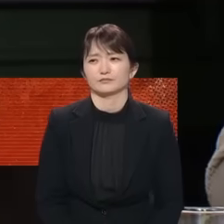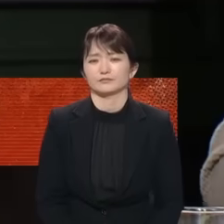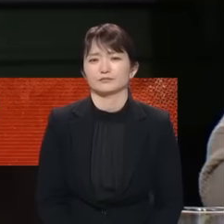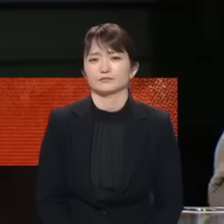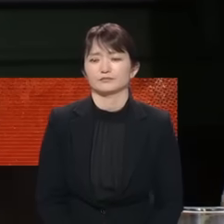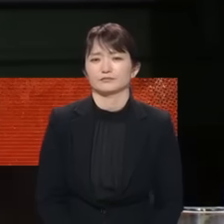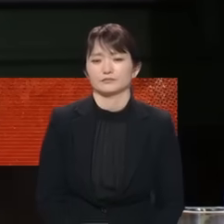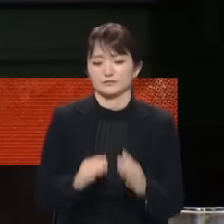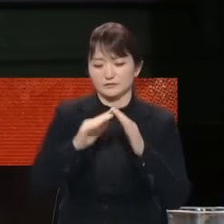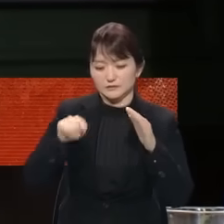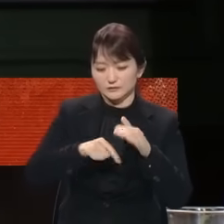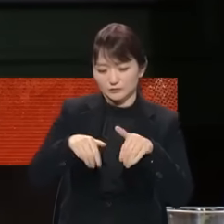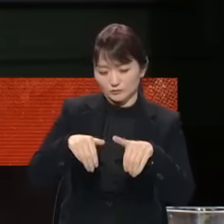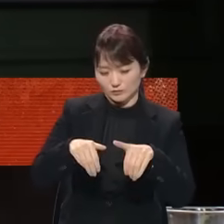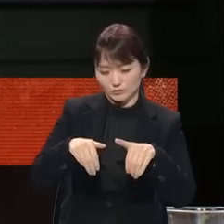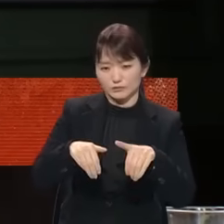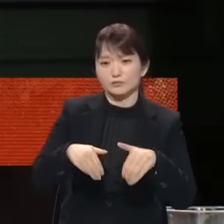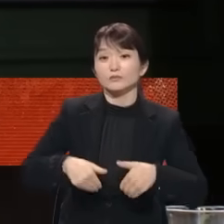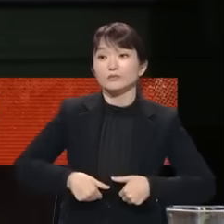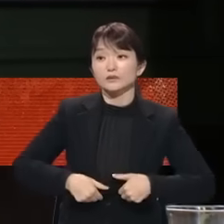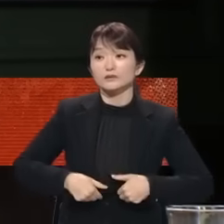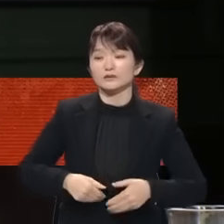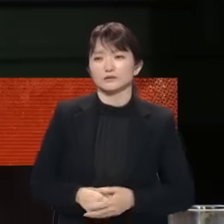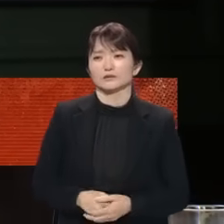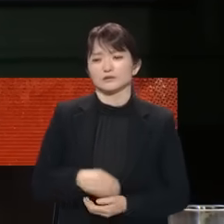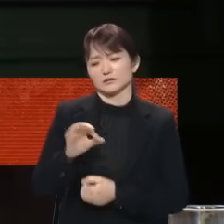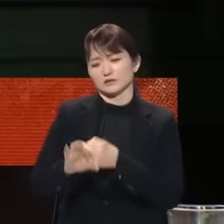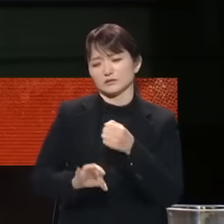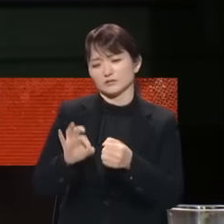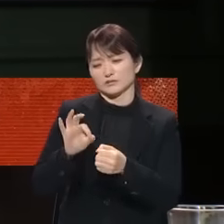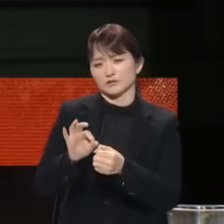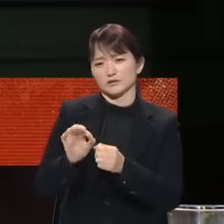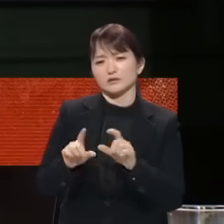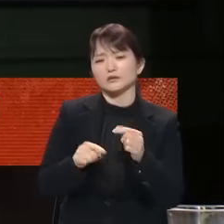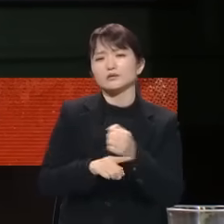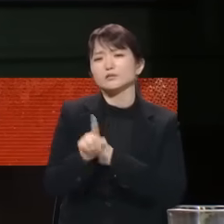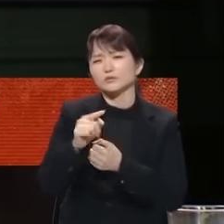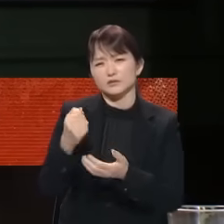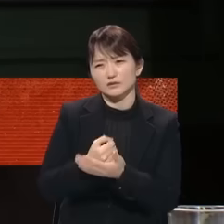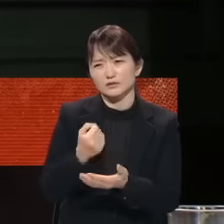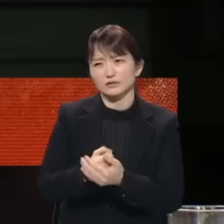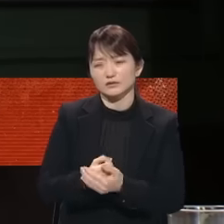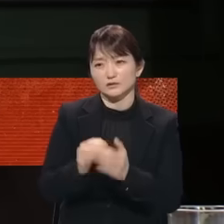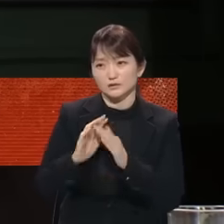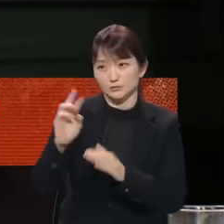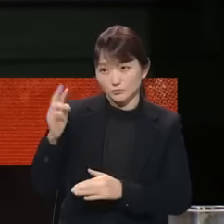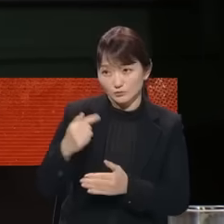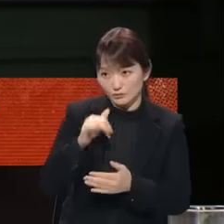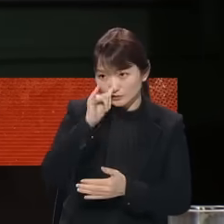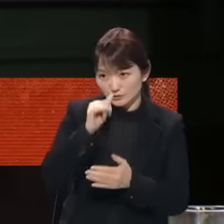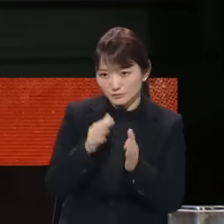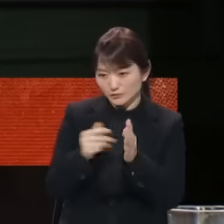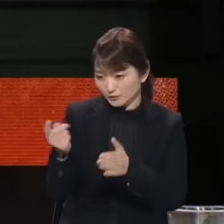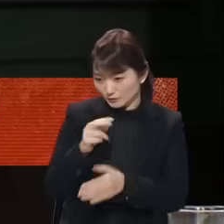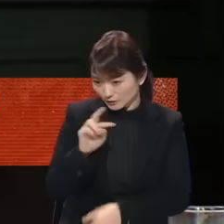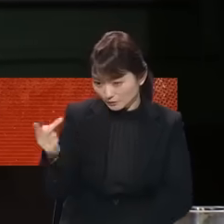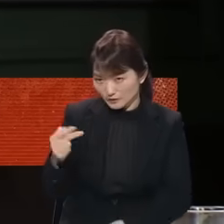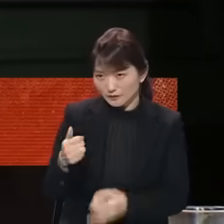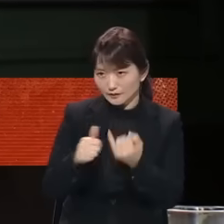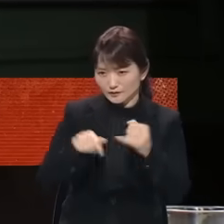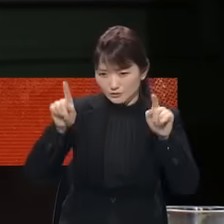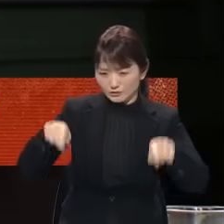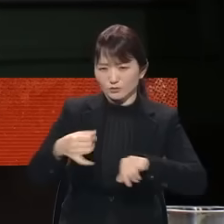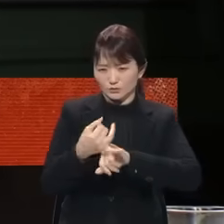필요했나 보네요 수수님 왜 10년이나 데리고 있으셨어요 안타까워라 박혜 형님 혹시나 들어올 수도 있으니까 비번 꼭 바꾸시고요 이혼도 꼭